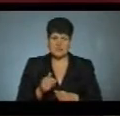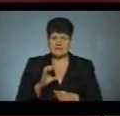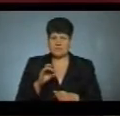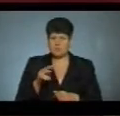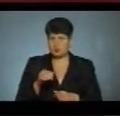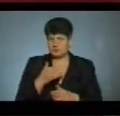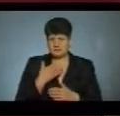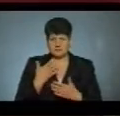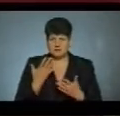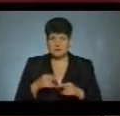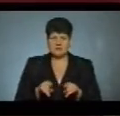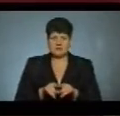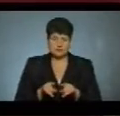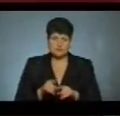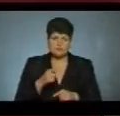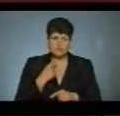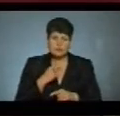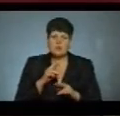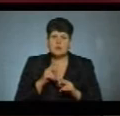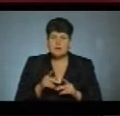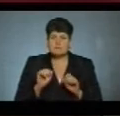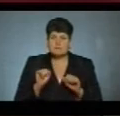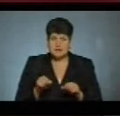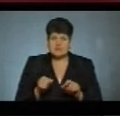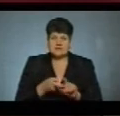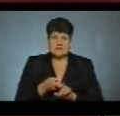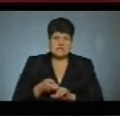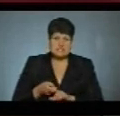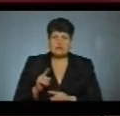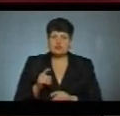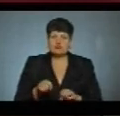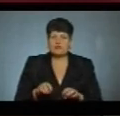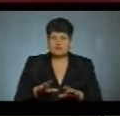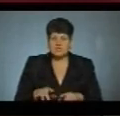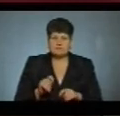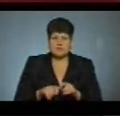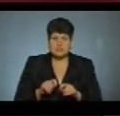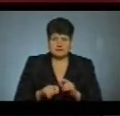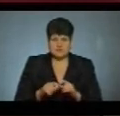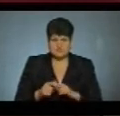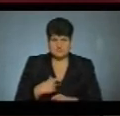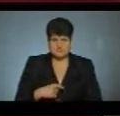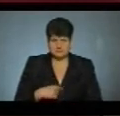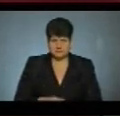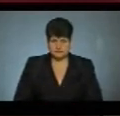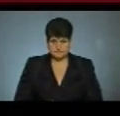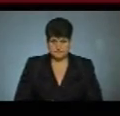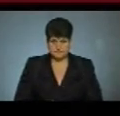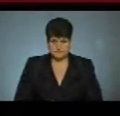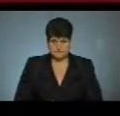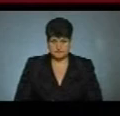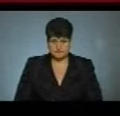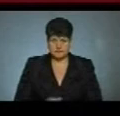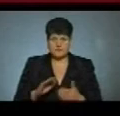немає. Також Андрій Старух розповів, як міг заразитися та чому вирішив перевіритися на коронавірус.